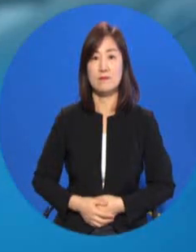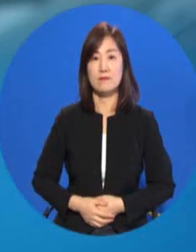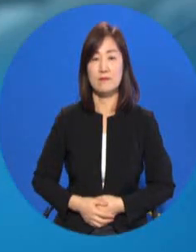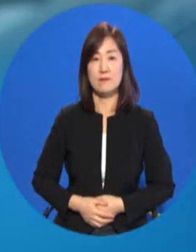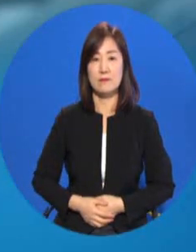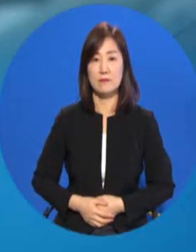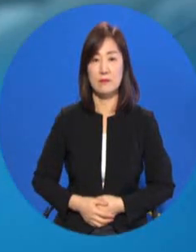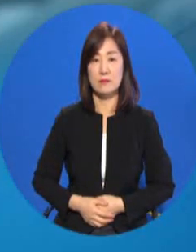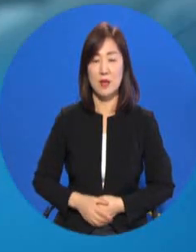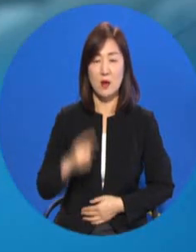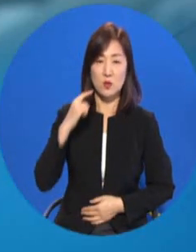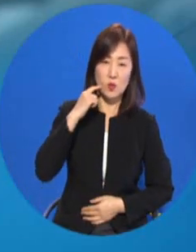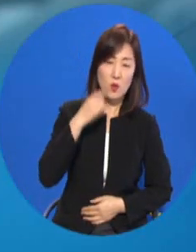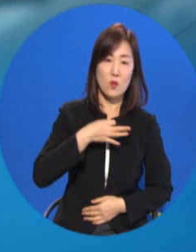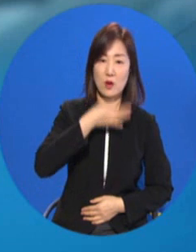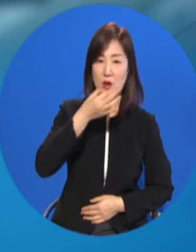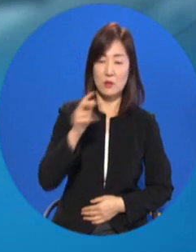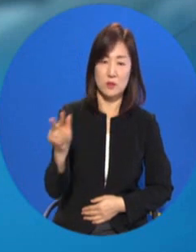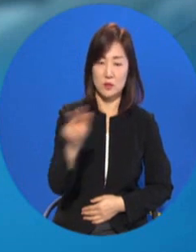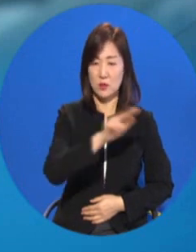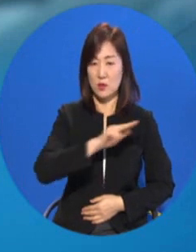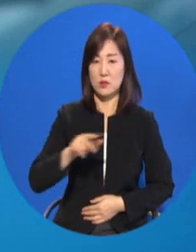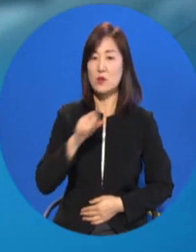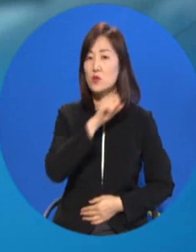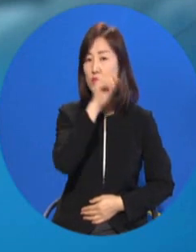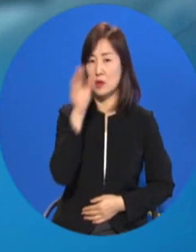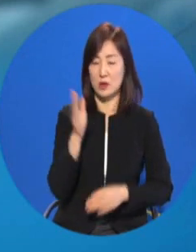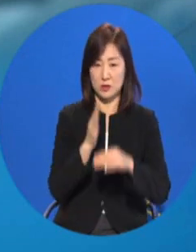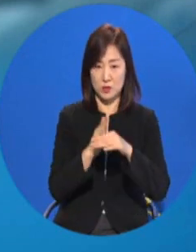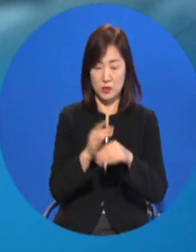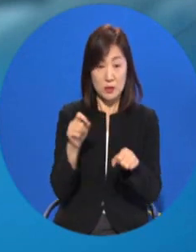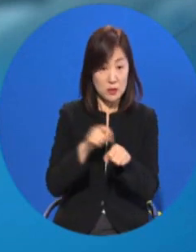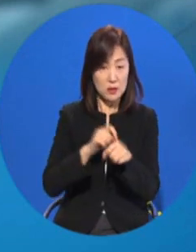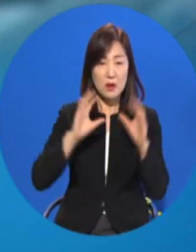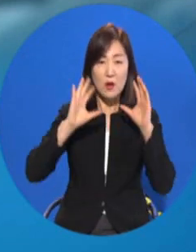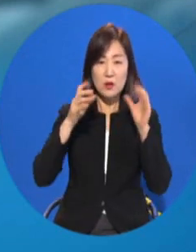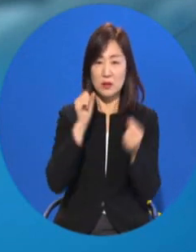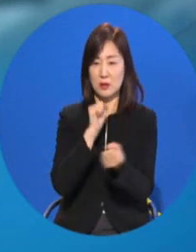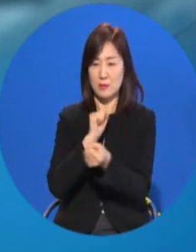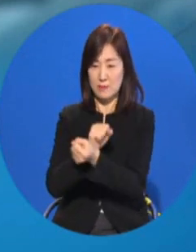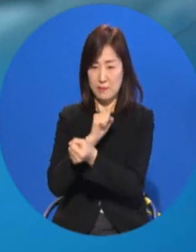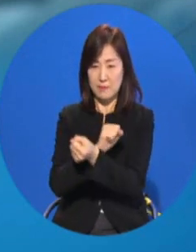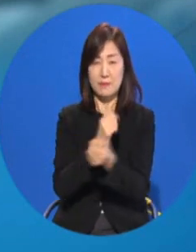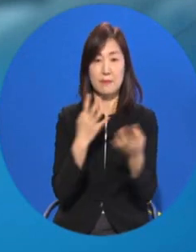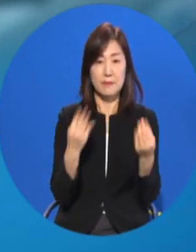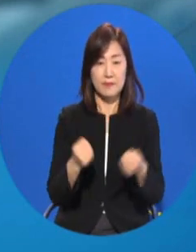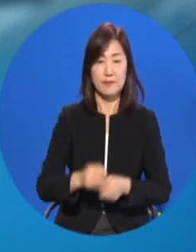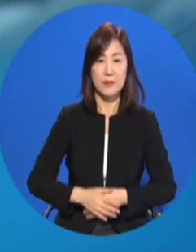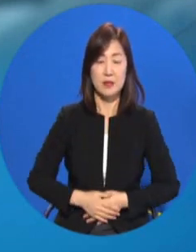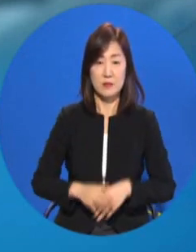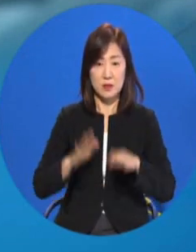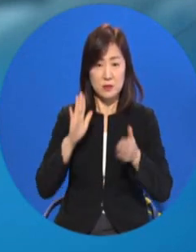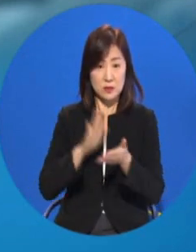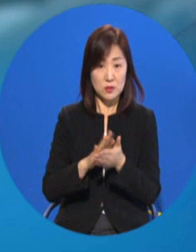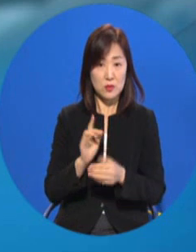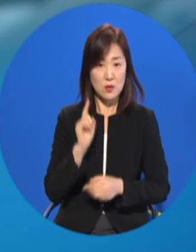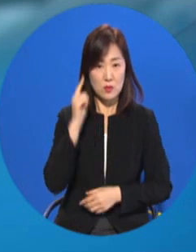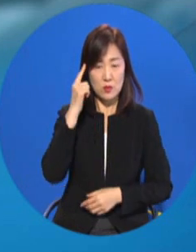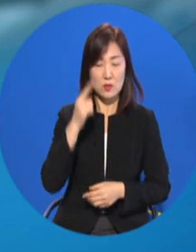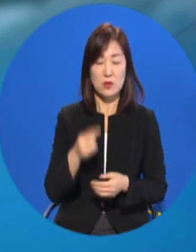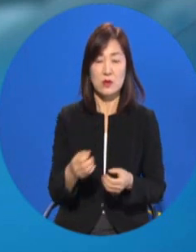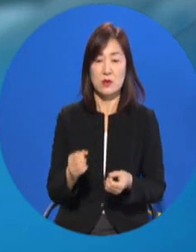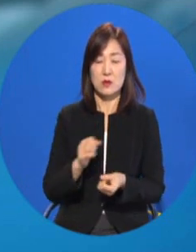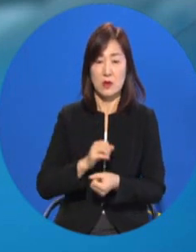독감이 전국적으로 유행하는 가운데 특히 어린이들이 많이 걸리고 있습니다 이번 독감은 고열과 근육통을